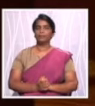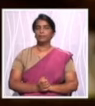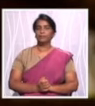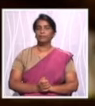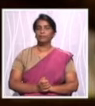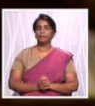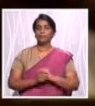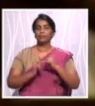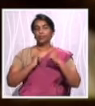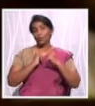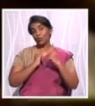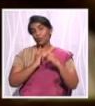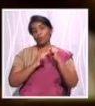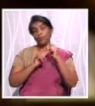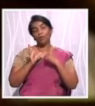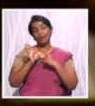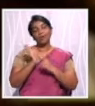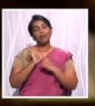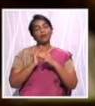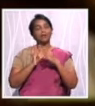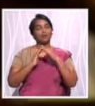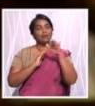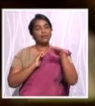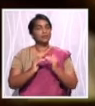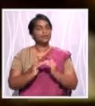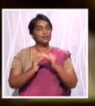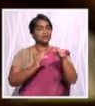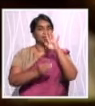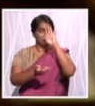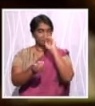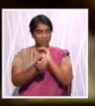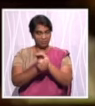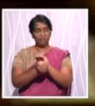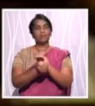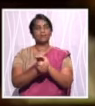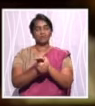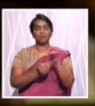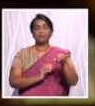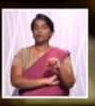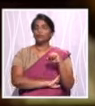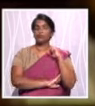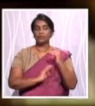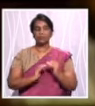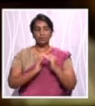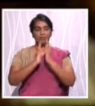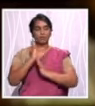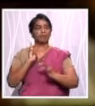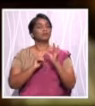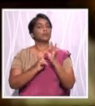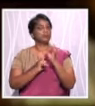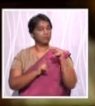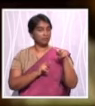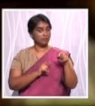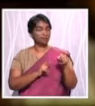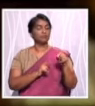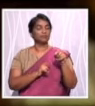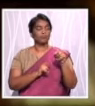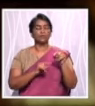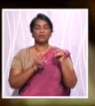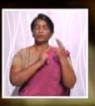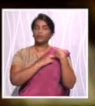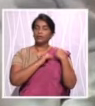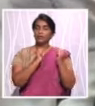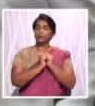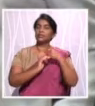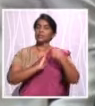උපාලි පන්නිලගේ වන මම ග්‍රාමීය සංවර්ධන සමාජ ආරක්ෂණ සහ ප්‍රජා සෞඛ්‍ය ගැන්වීම් අමාත්‍යධුරෙහි කාර්ය සහ